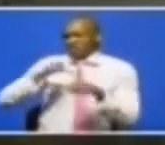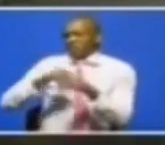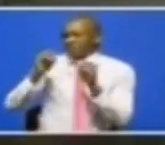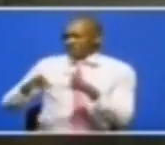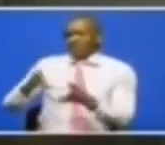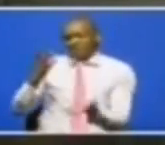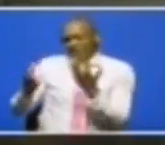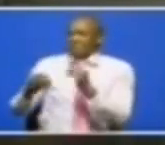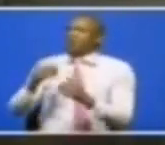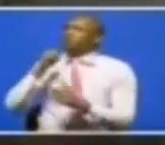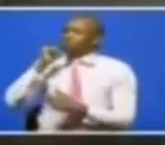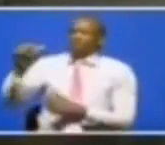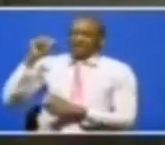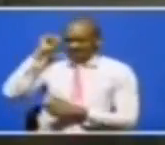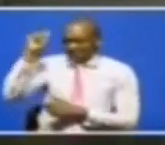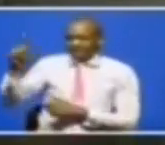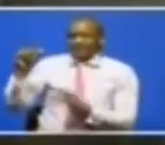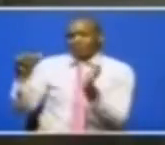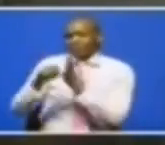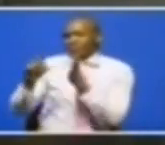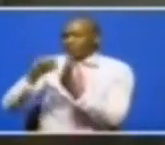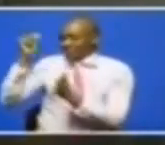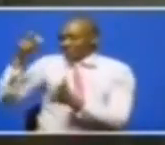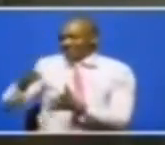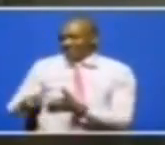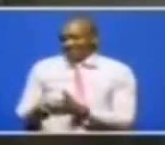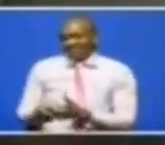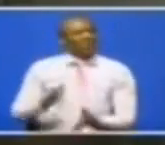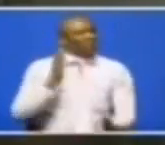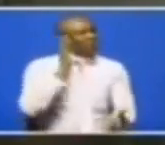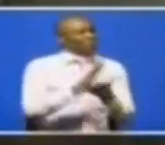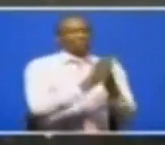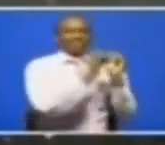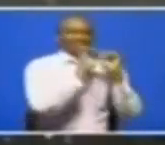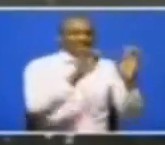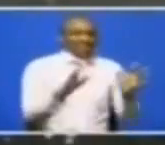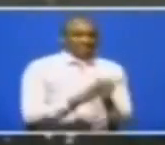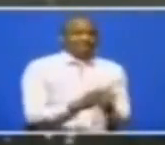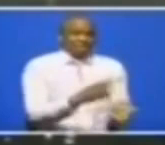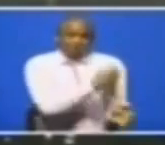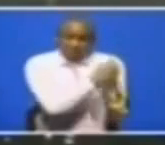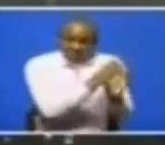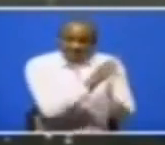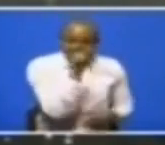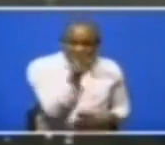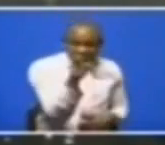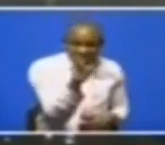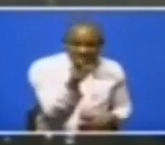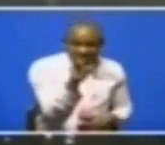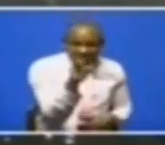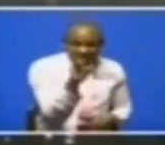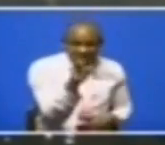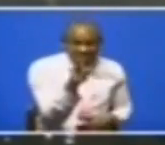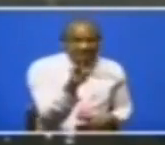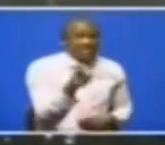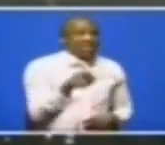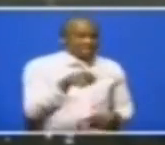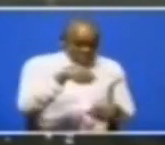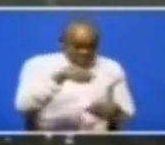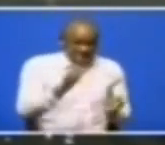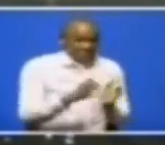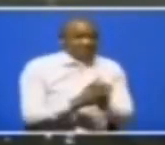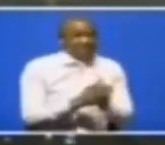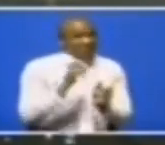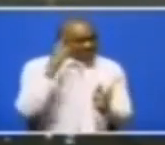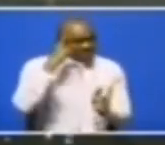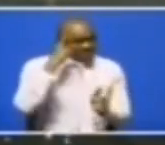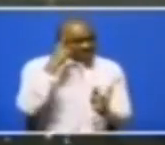huenda haelewi matatizo ya Wakenya. Sio kweli. Daktari Kavinga katika miezi